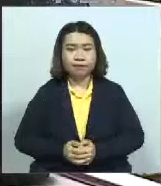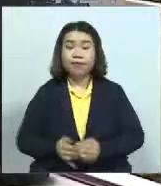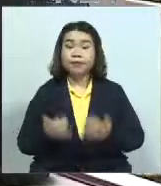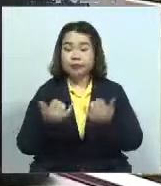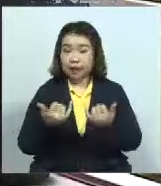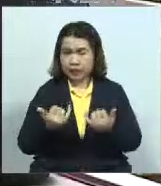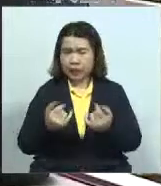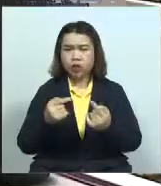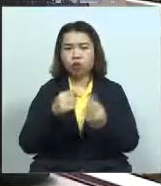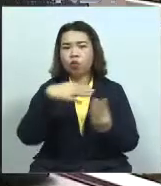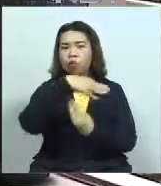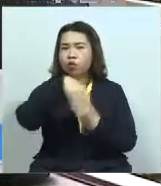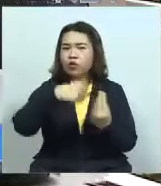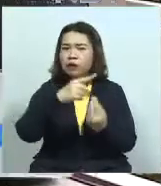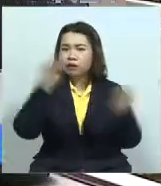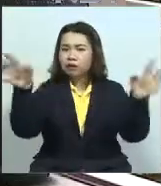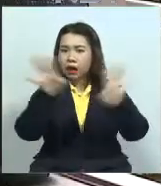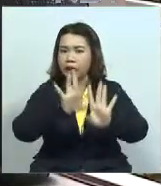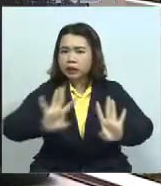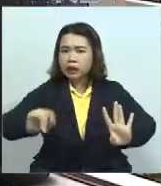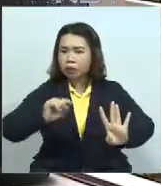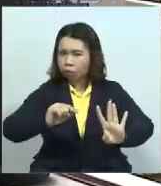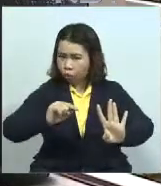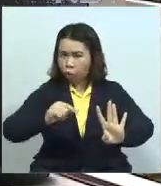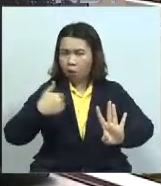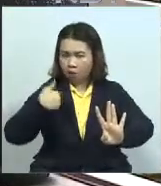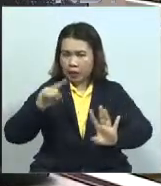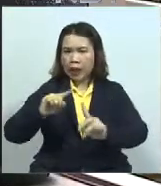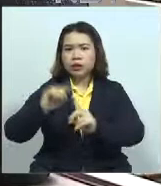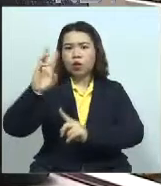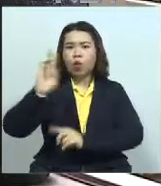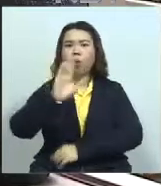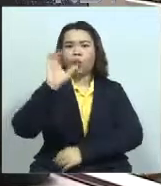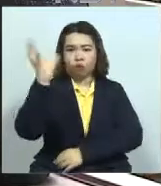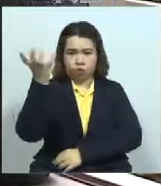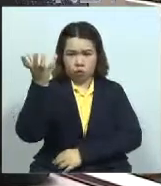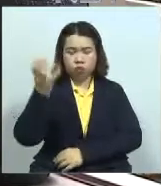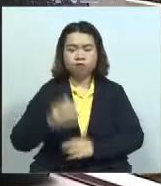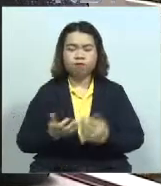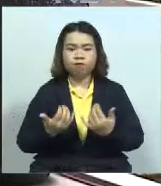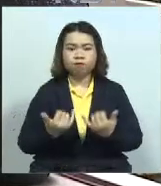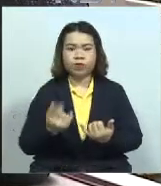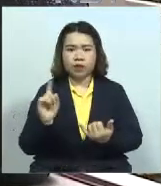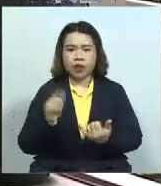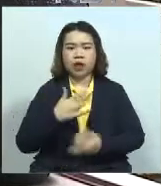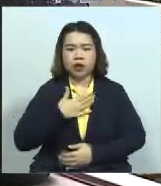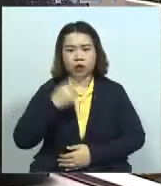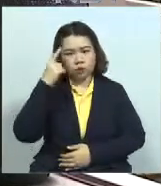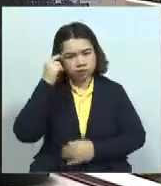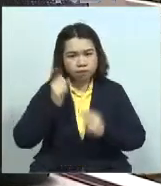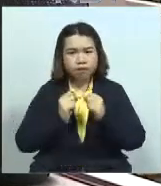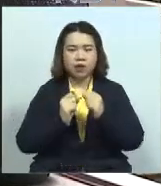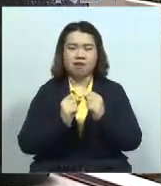ปัจจุบันขนาดเศรษฐกิจของอาเซียนนั้นมีความยิ่งใหญ่เป็นอันดับที่6ของโลกครับในขณะเดียวกันตอนนี้เรามีความพยายามอย่างเต็ม